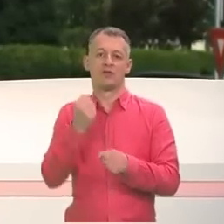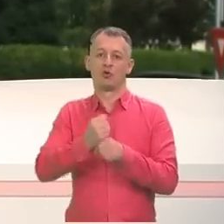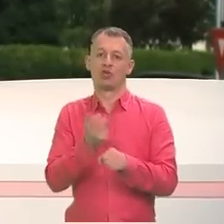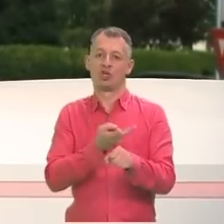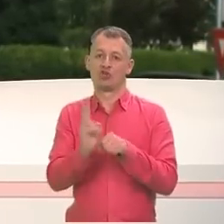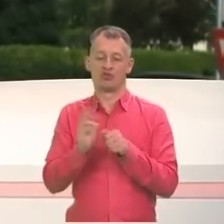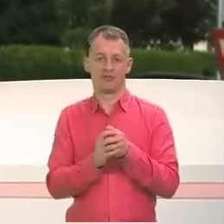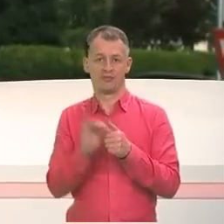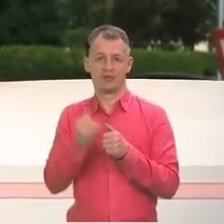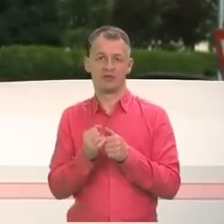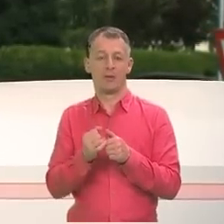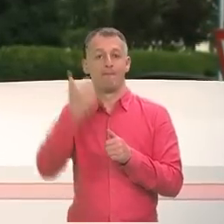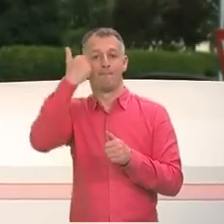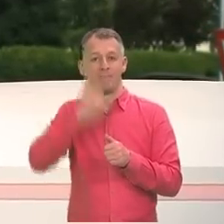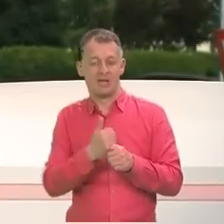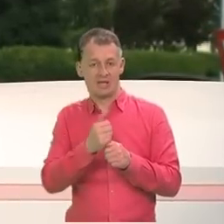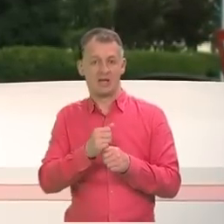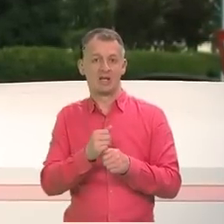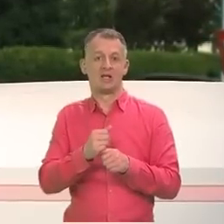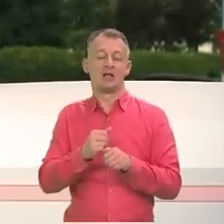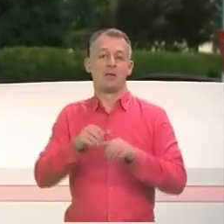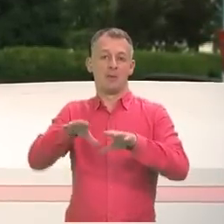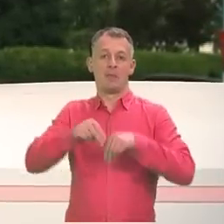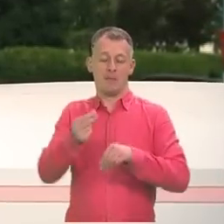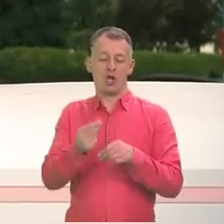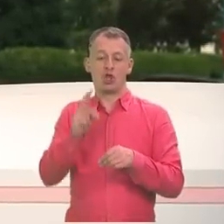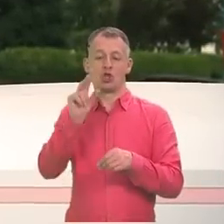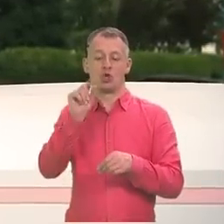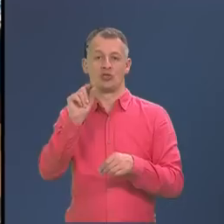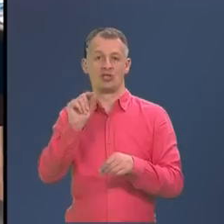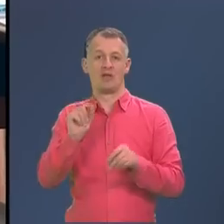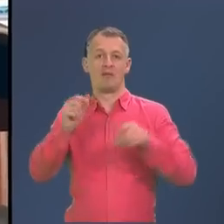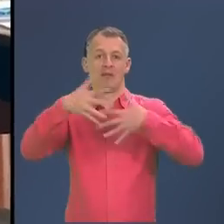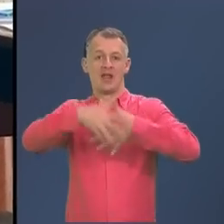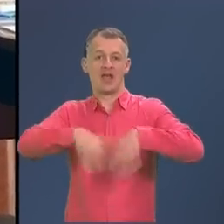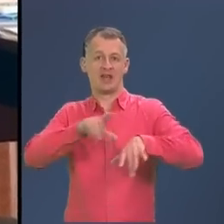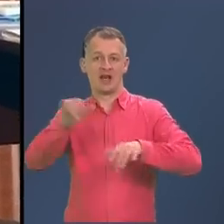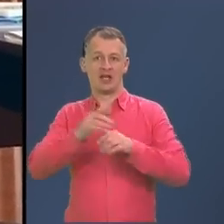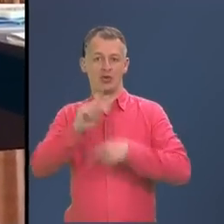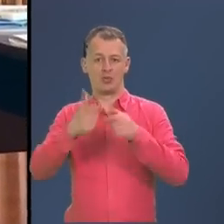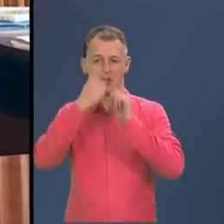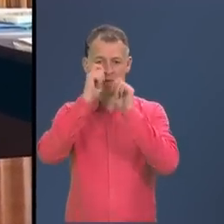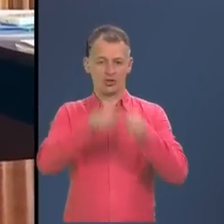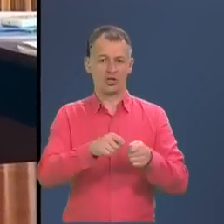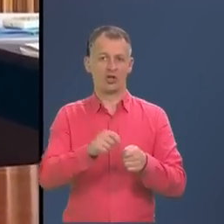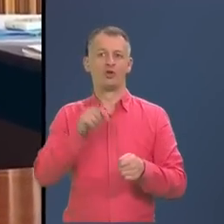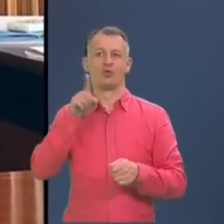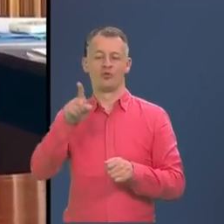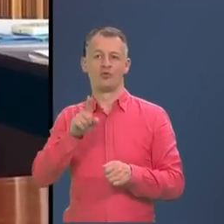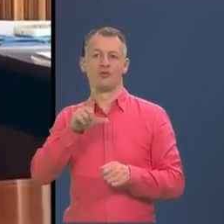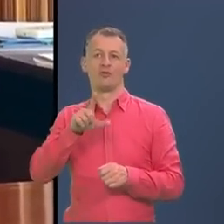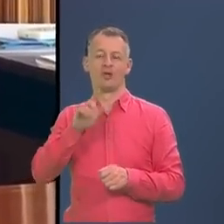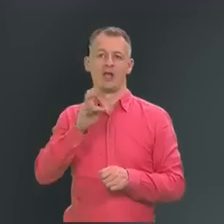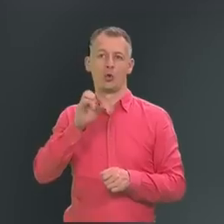gaura de încasări e estimată la 20 de miliarde de lei. După demisia lui Lucian Hăiu, ANAF are deja un